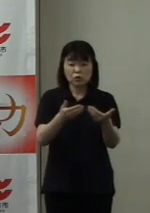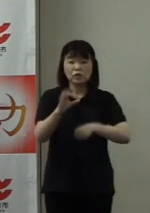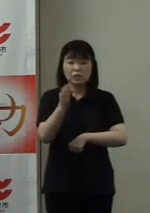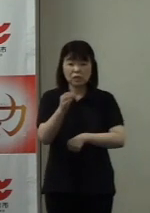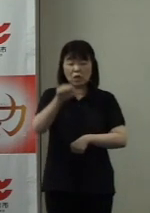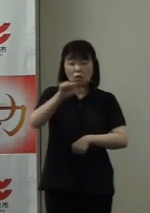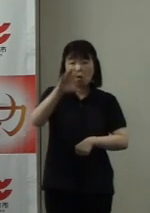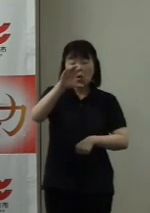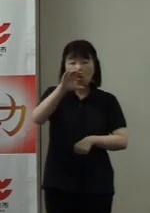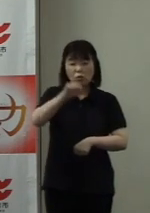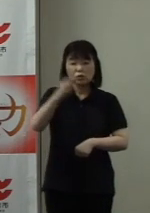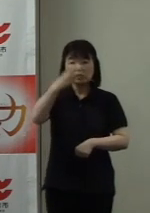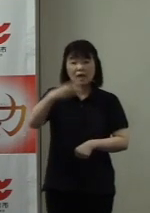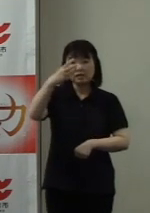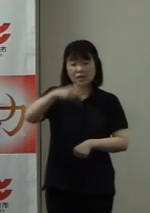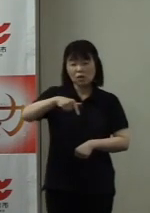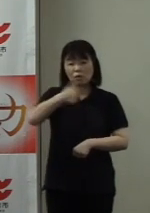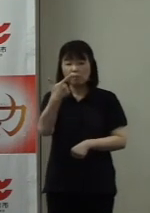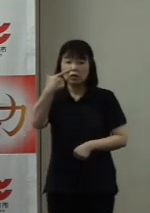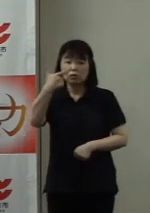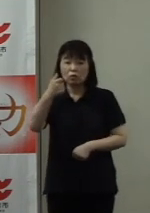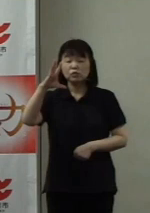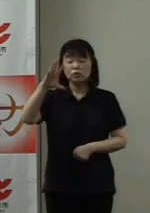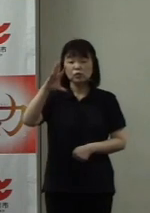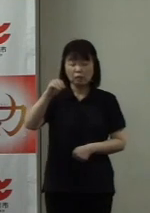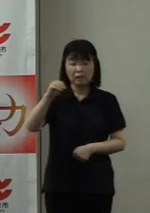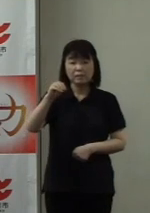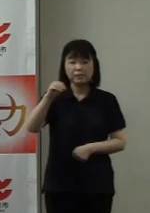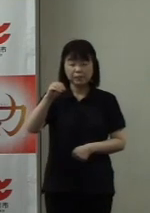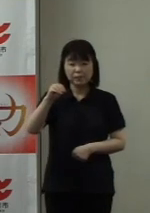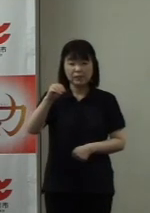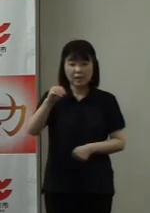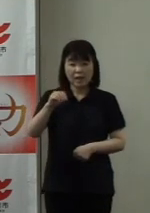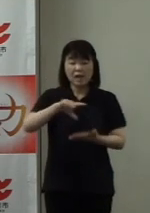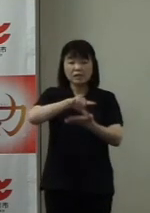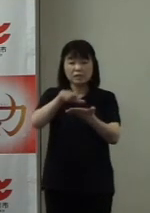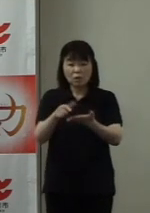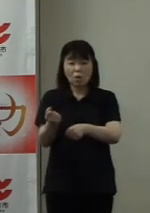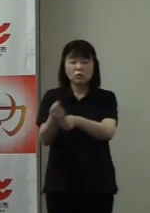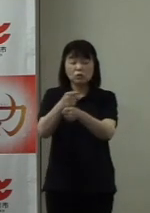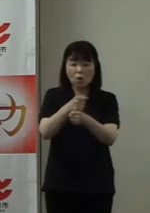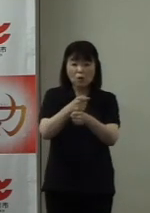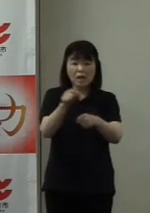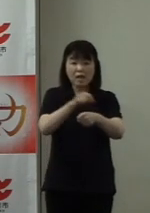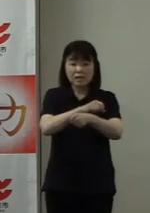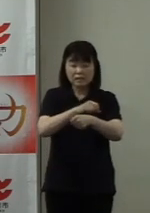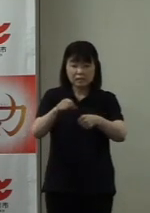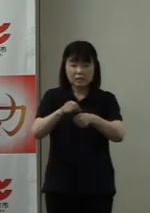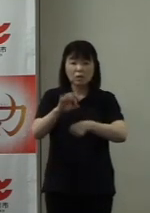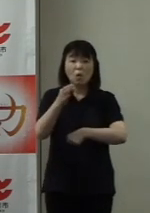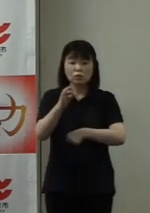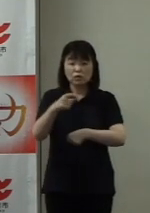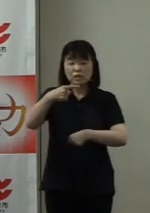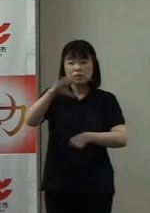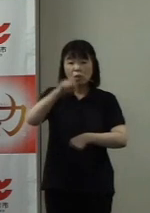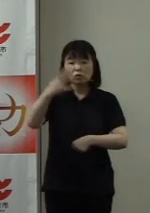5億3660万円、地方創生臨時交付金の対象事業に1